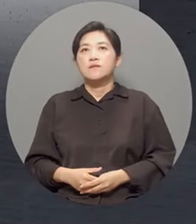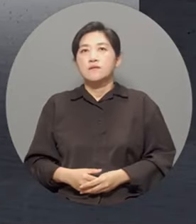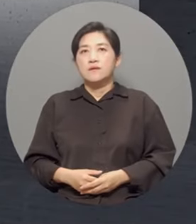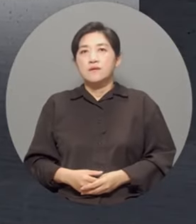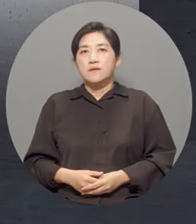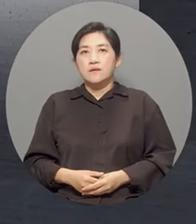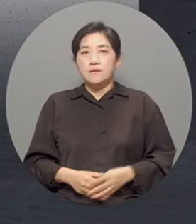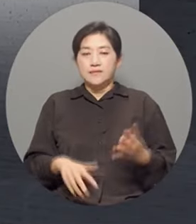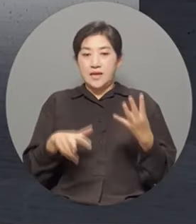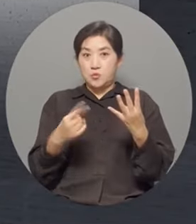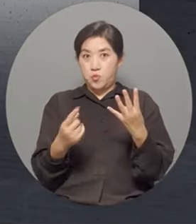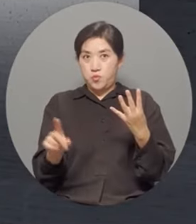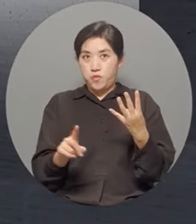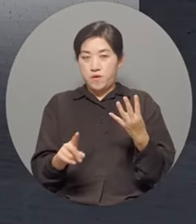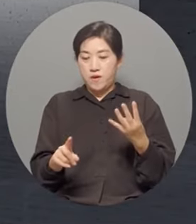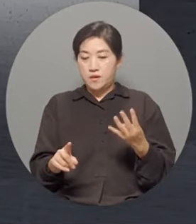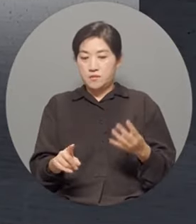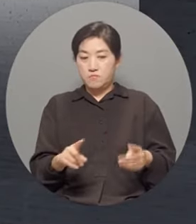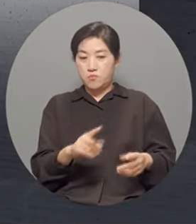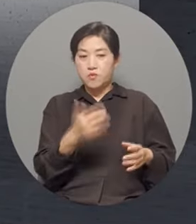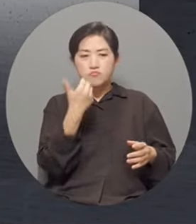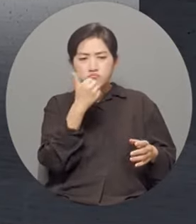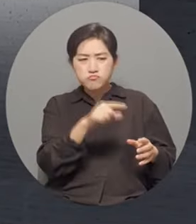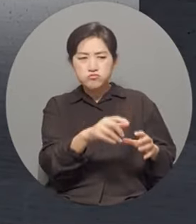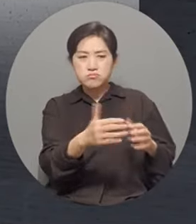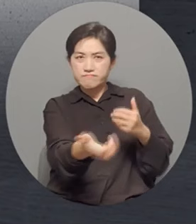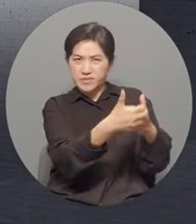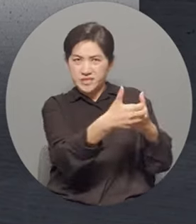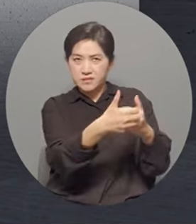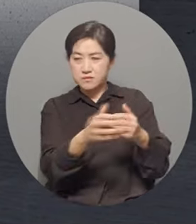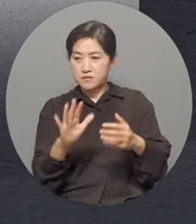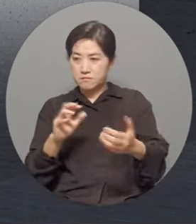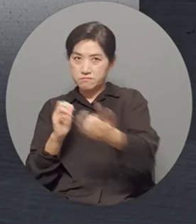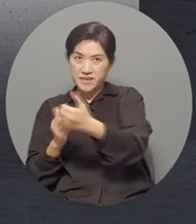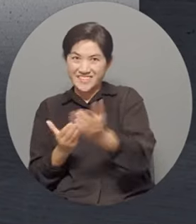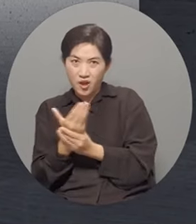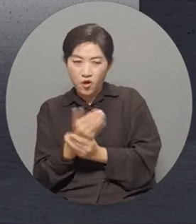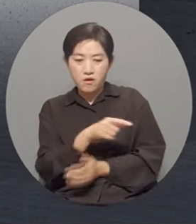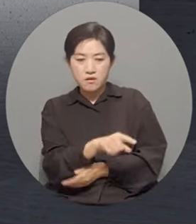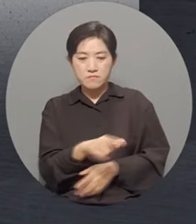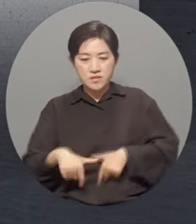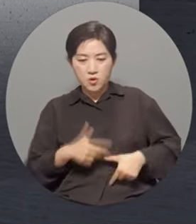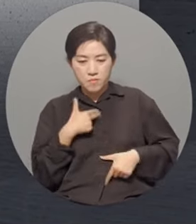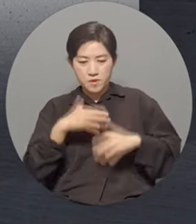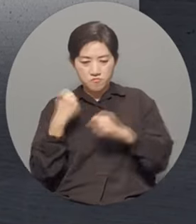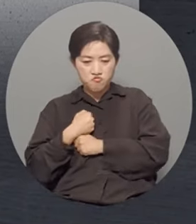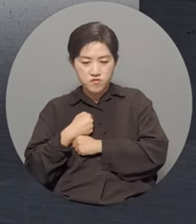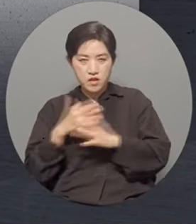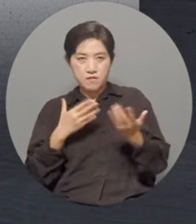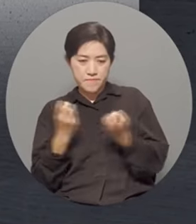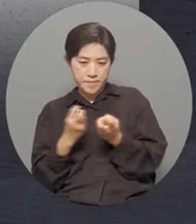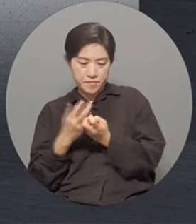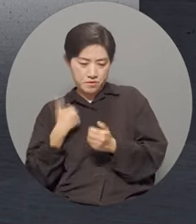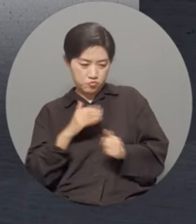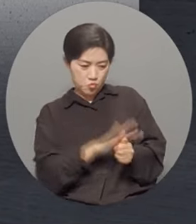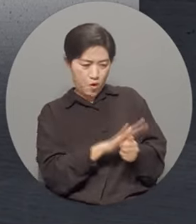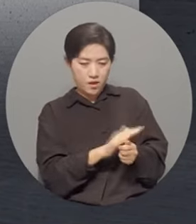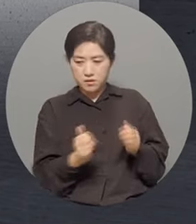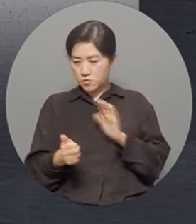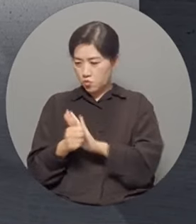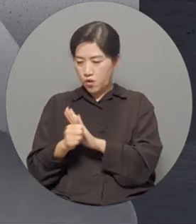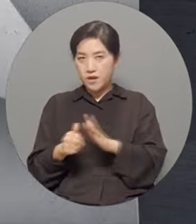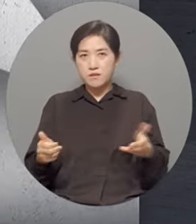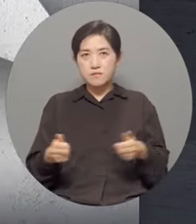조약 제4조, 한쪽이 무력 침공을 받으면 지체 없이 모든 수단으로 군사적 및 기타 원조를 제공한다는